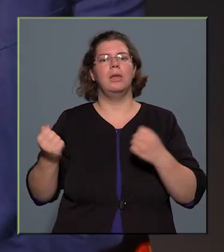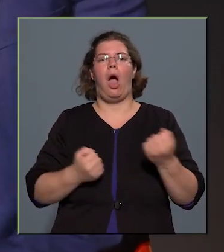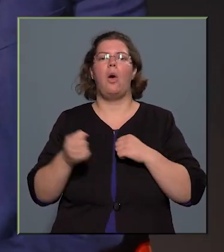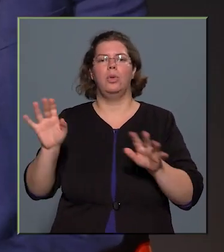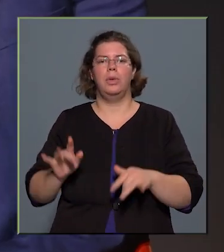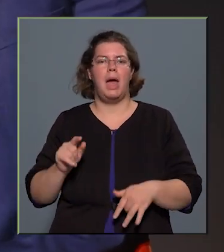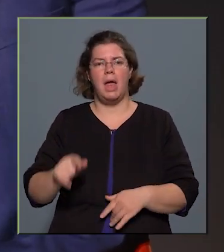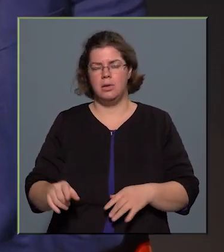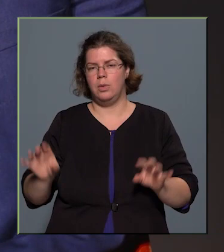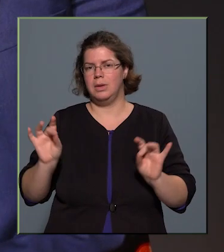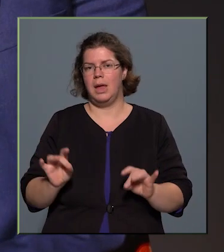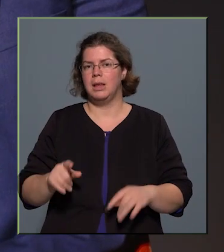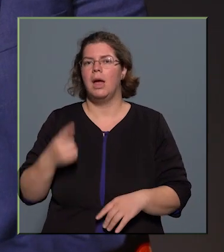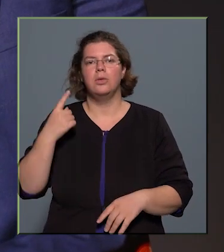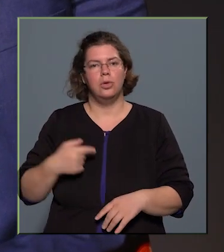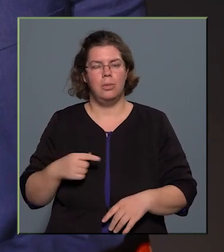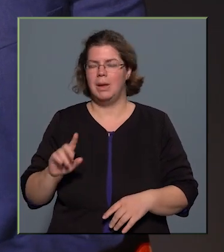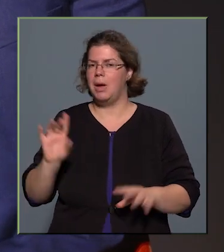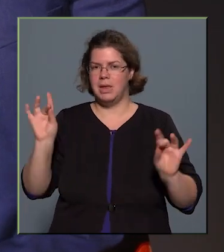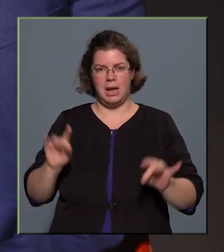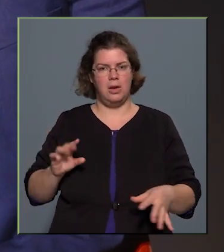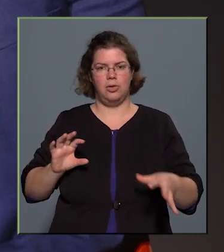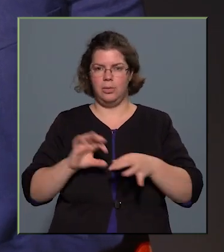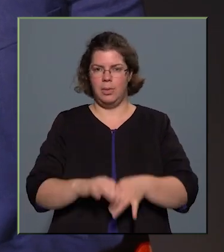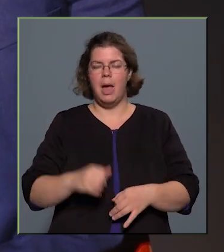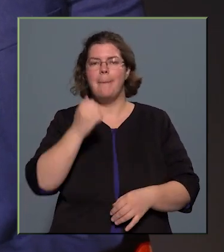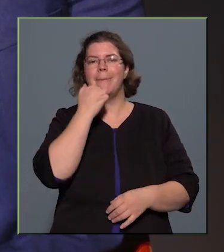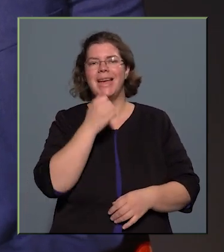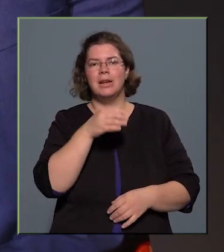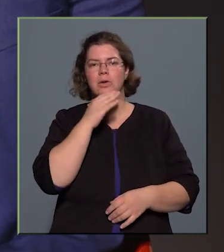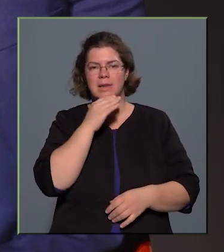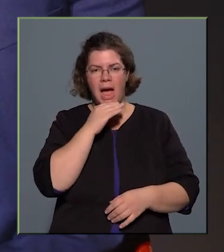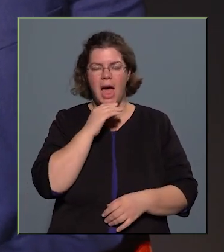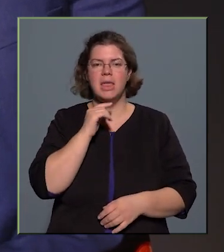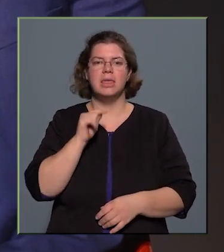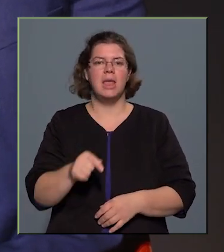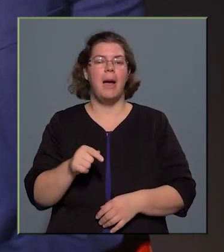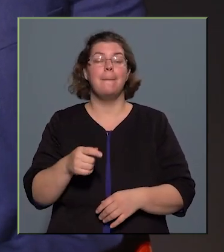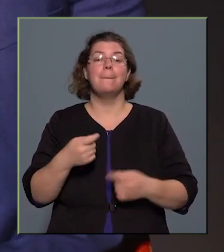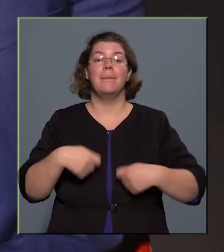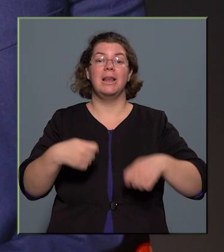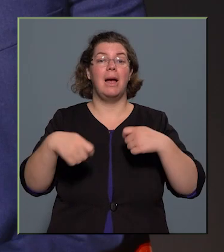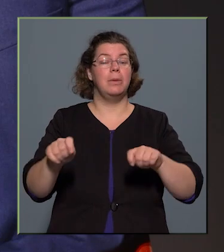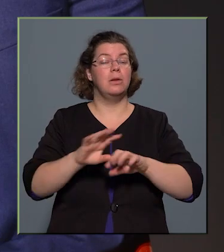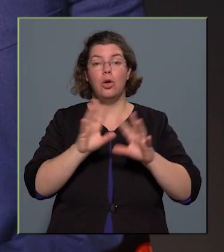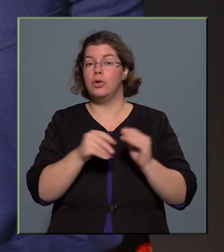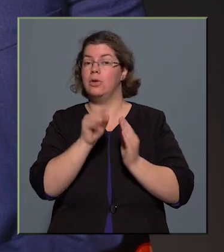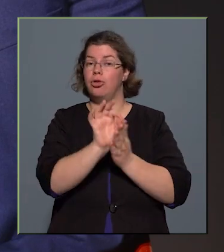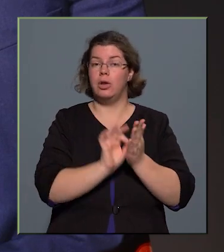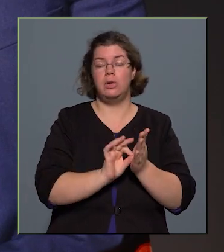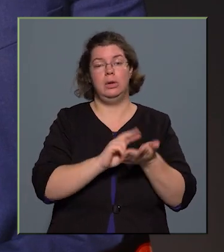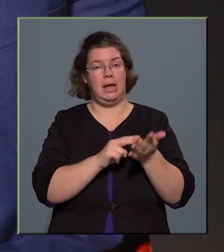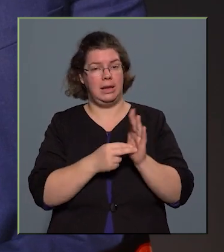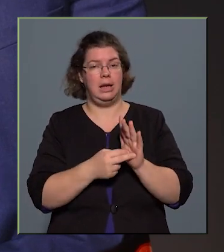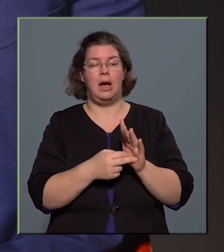egy Microsite-nak, tudom, hogy nem a gyártással kapcsolatos, de a Microsite-nak például beletápláltuk az összes adatot, technikai paramétert az